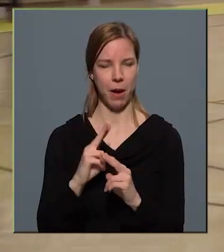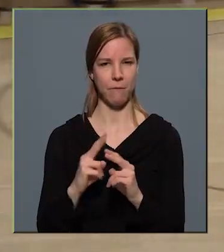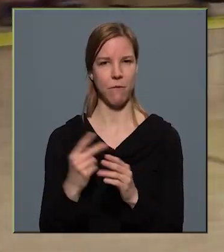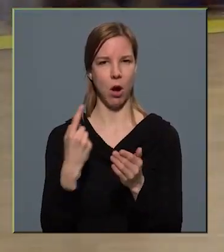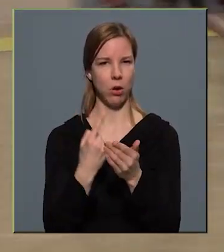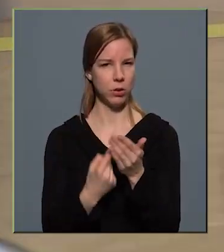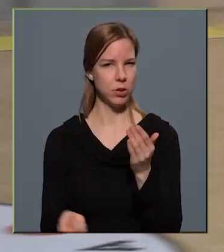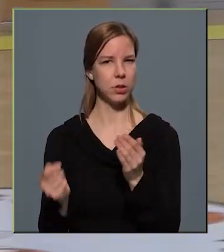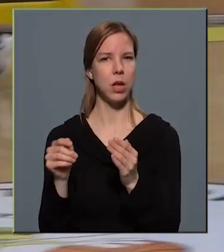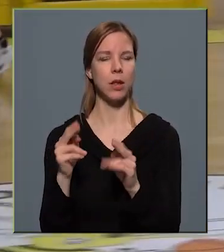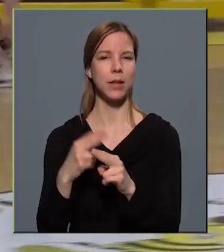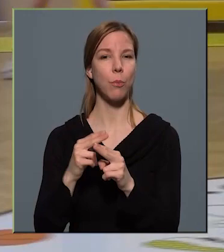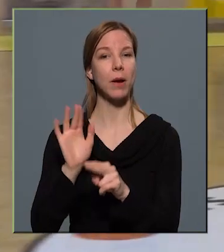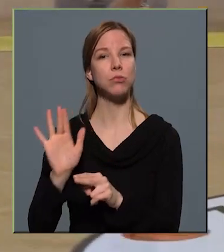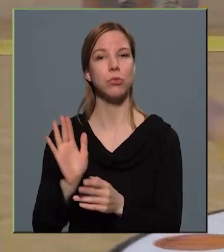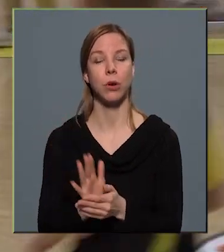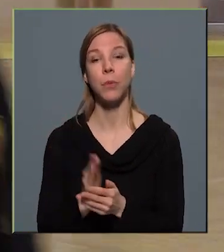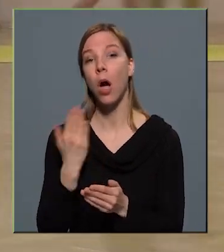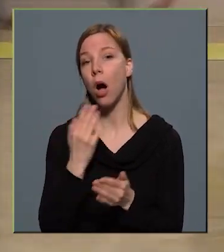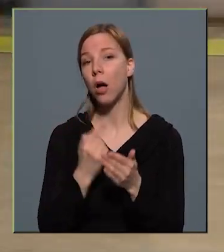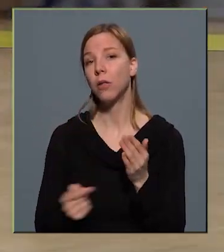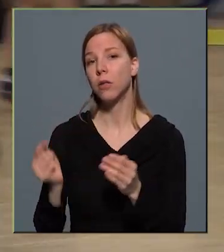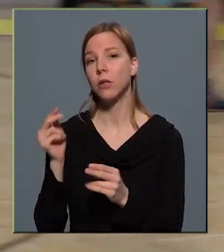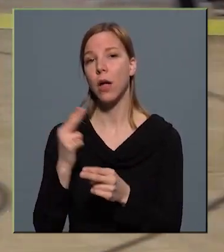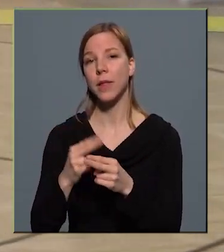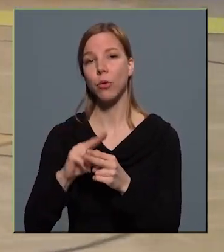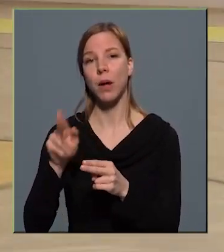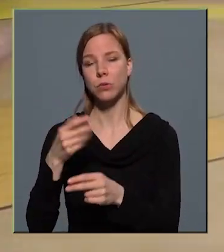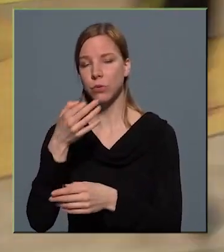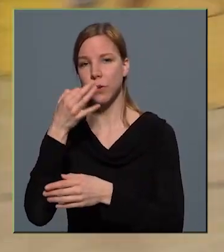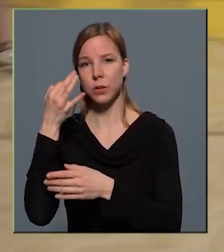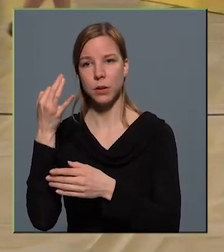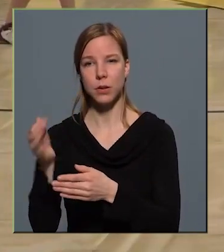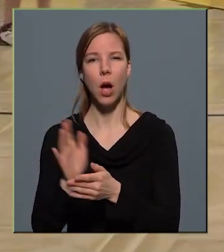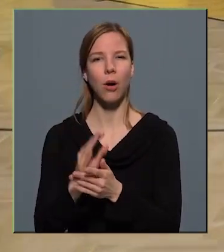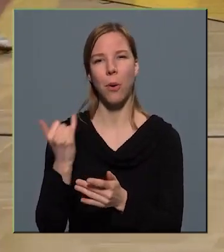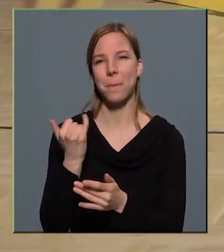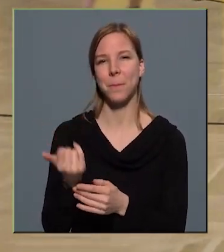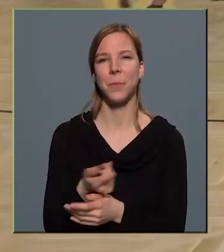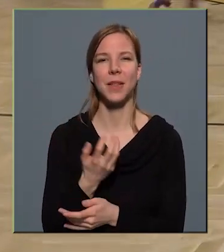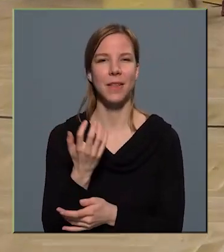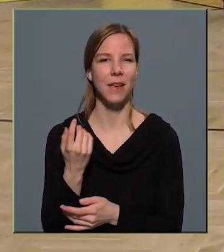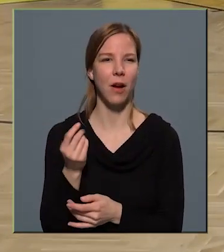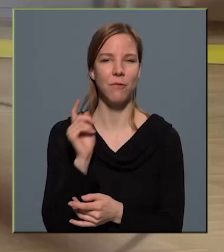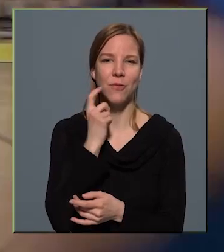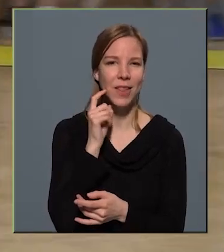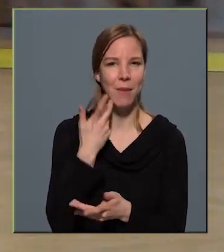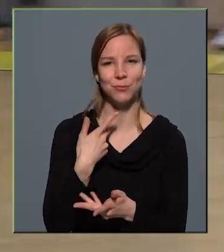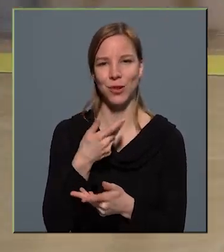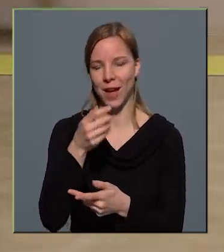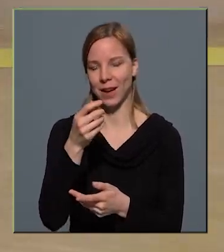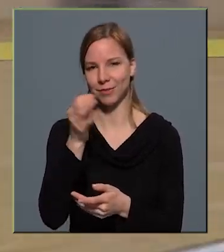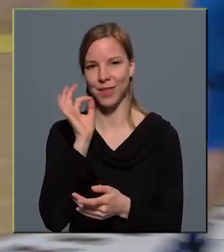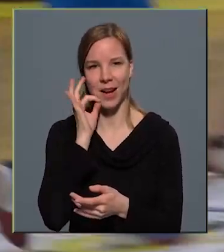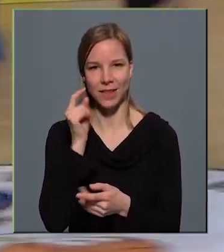danosoknak. Általában, hogyha Down-szindrómásokról beszélünk, akkor nekem mindig a vidámság, a szeretet jut eszembe, mert